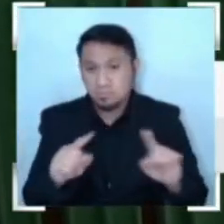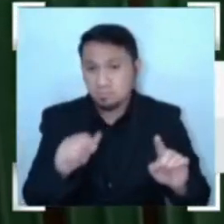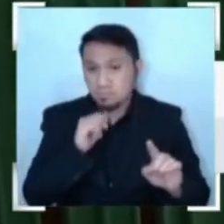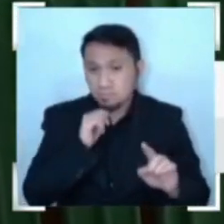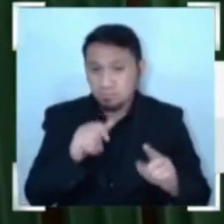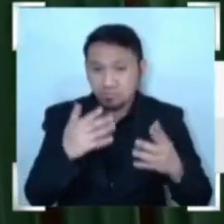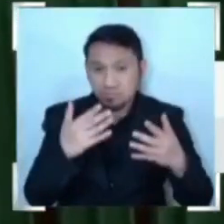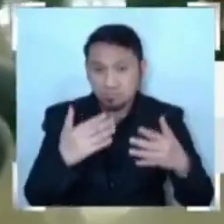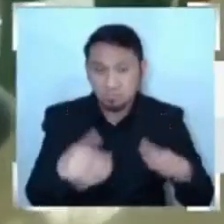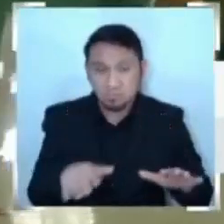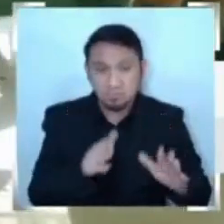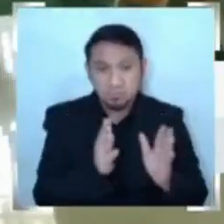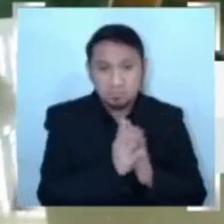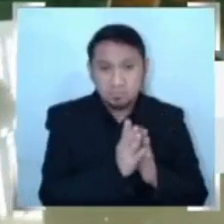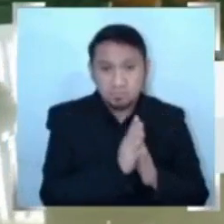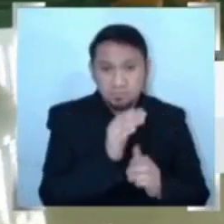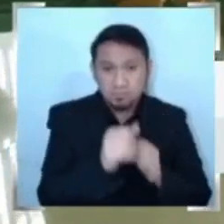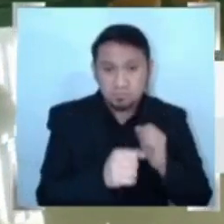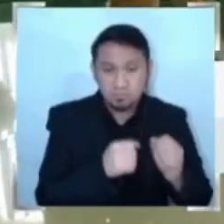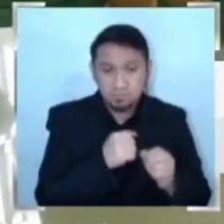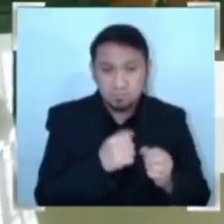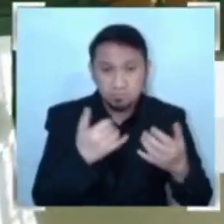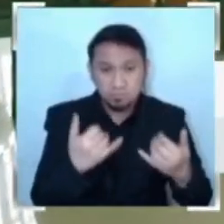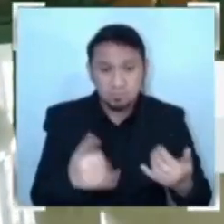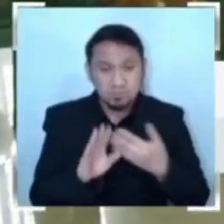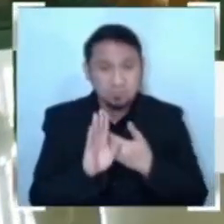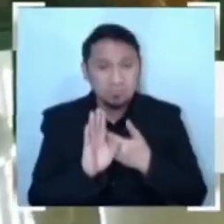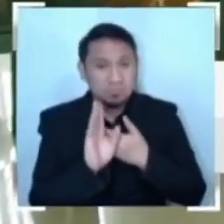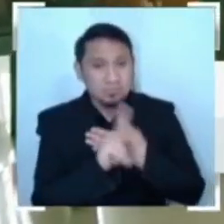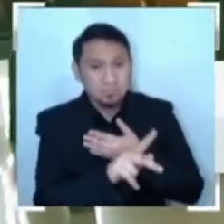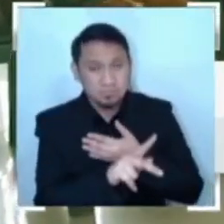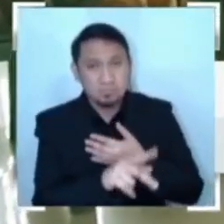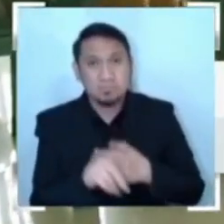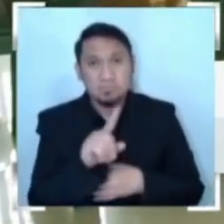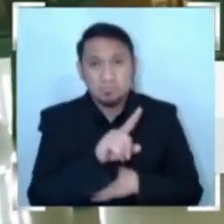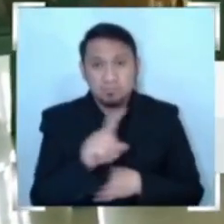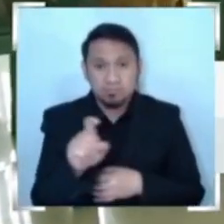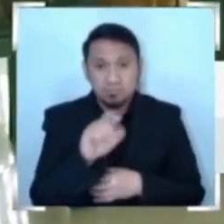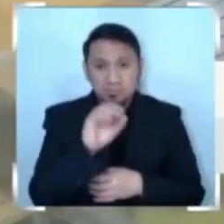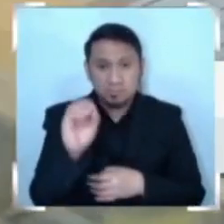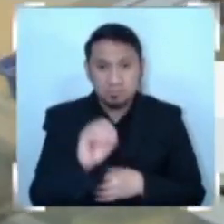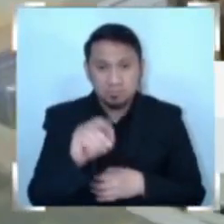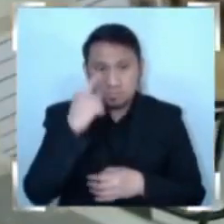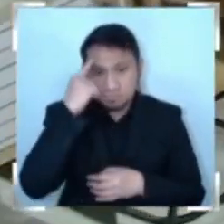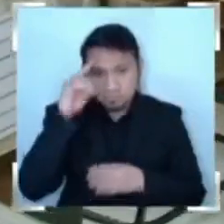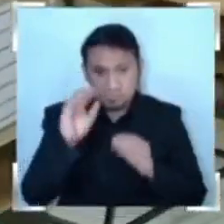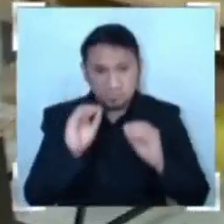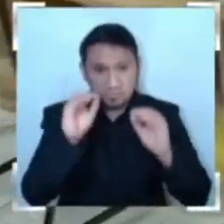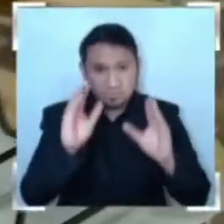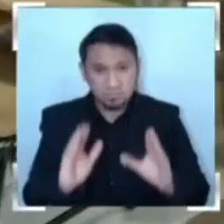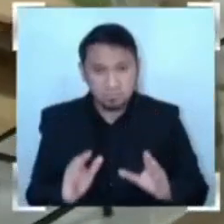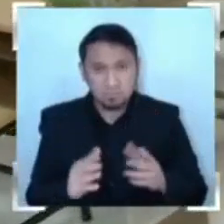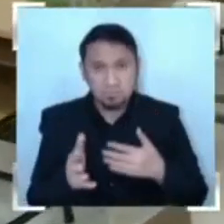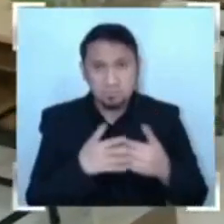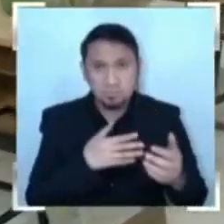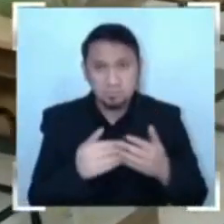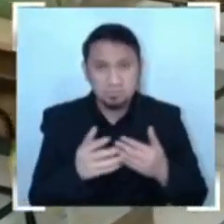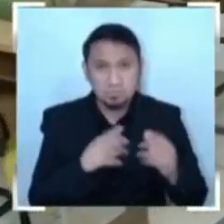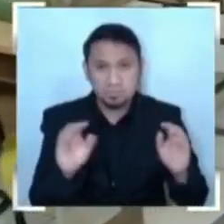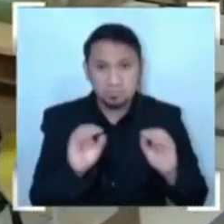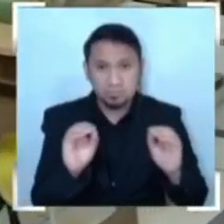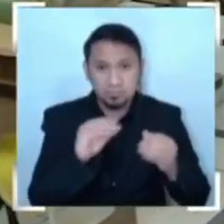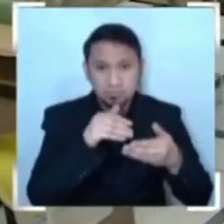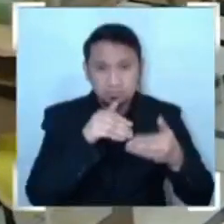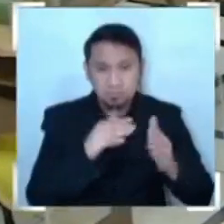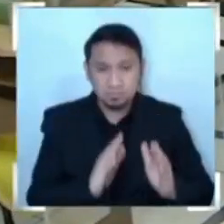2021 to 2022 na unang pinabalik eskwela ang 100% sa mga guro. Kahit wala pa mga estudyante, base sa